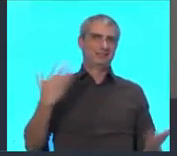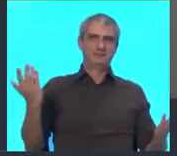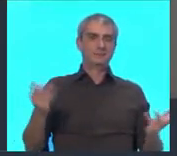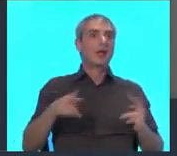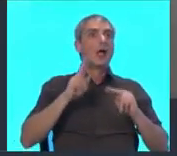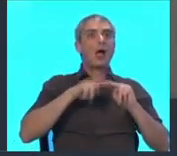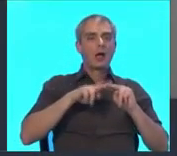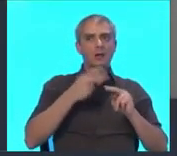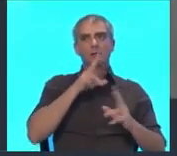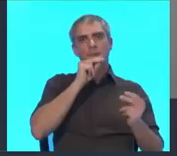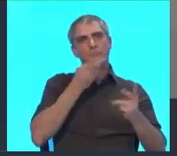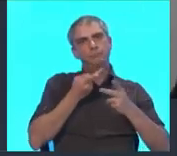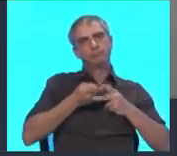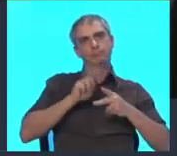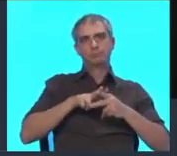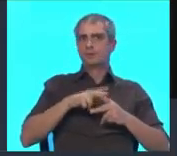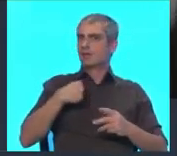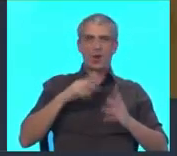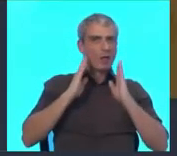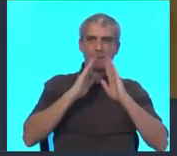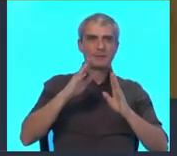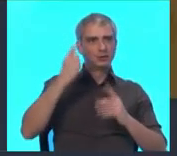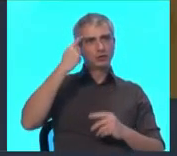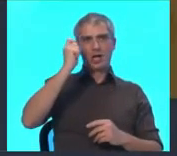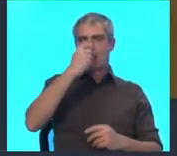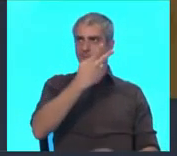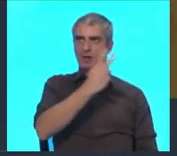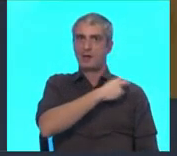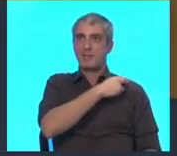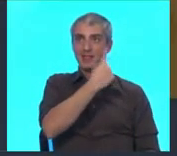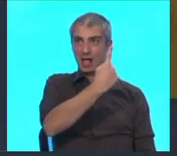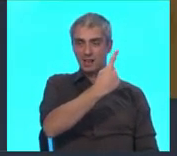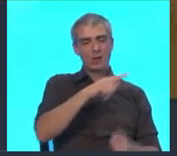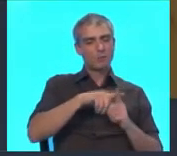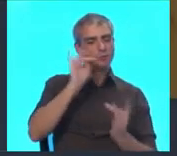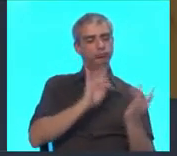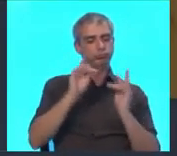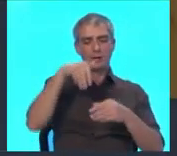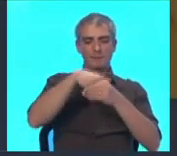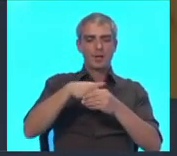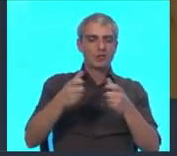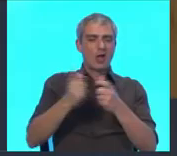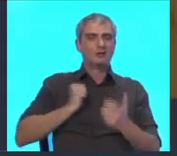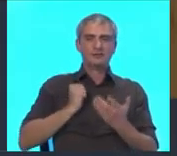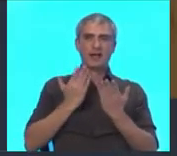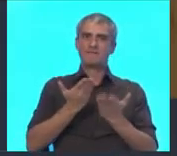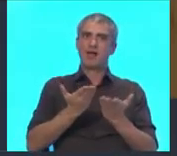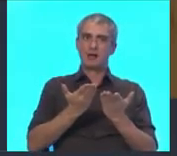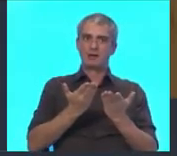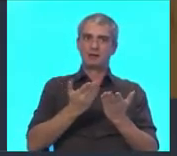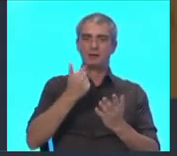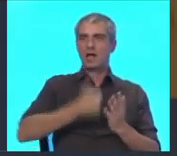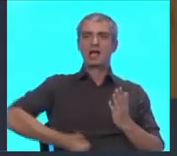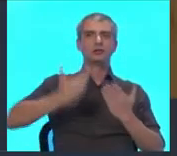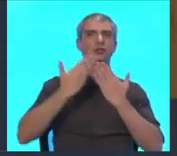החריף את הטון מולו. אני לא מאמין שזה חכם לרמטכ"ל לראות בתוך הנגמש, לראות בראשי ישיבות